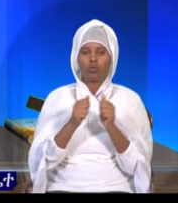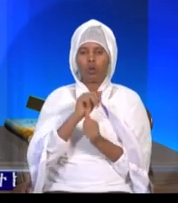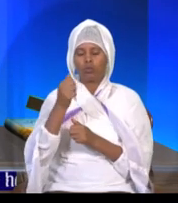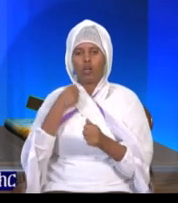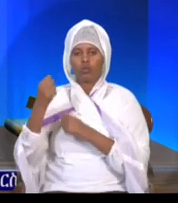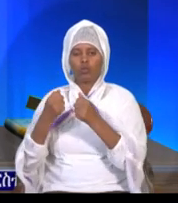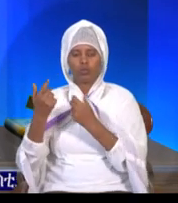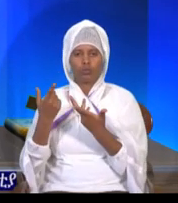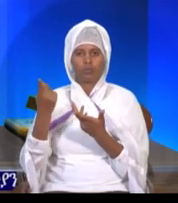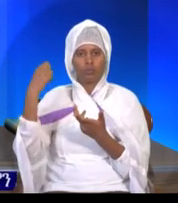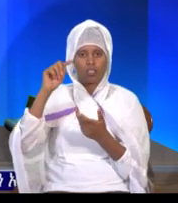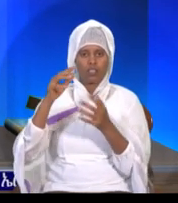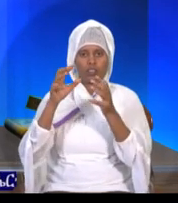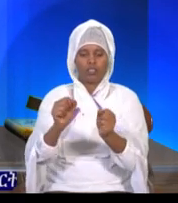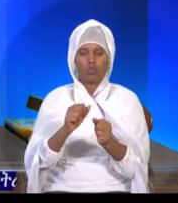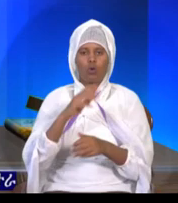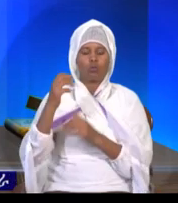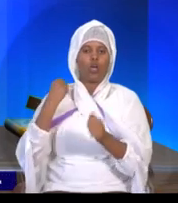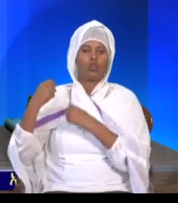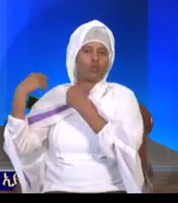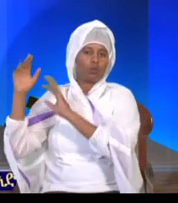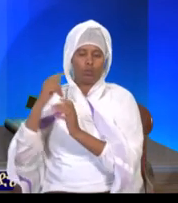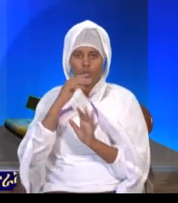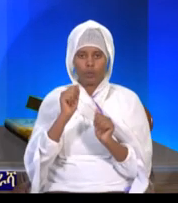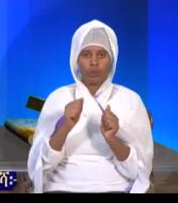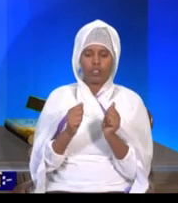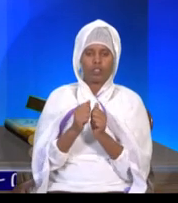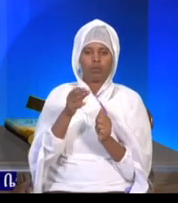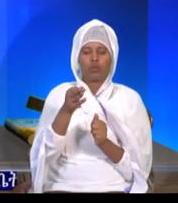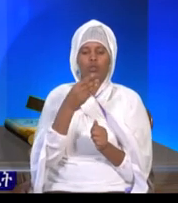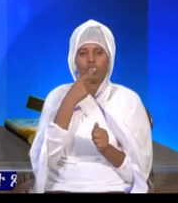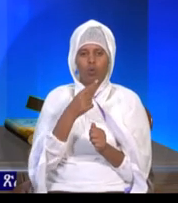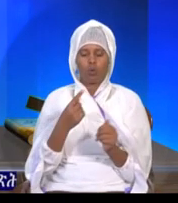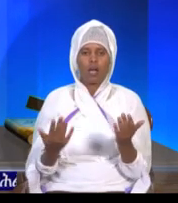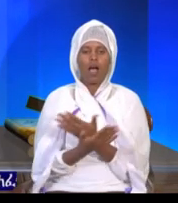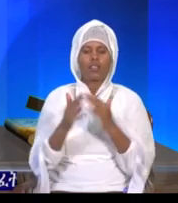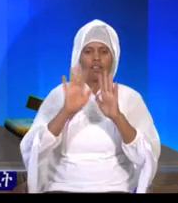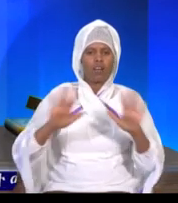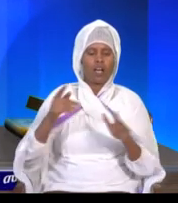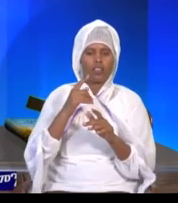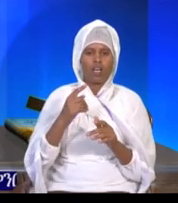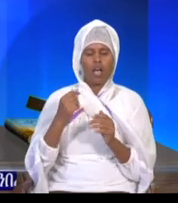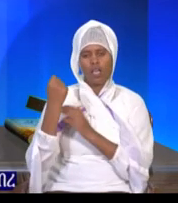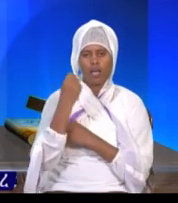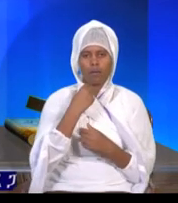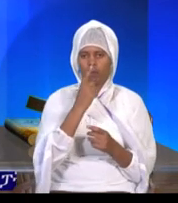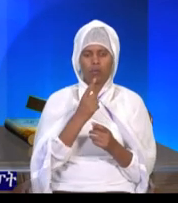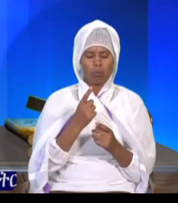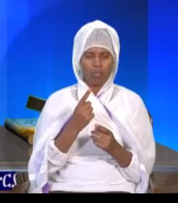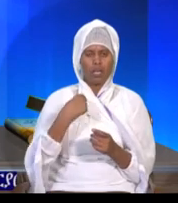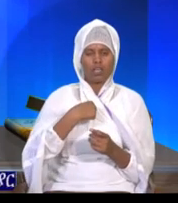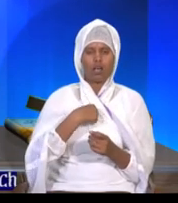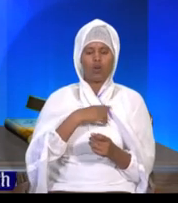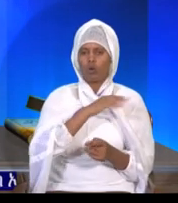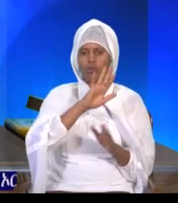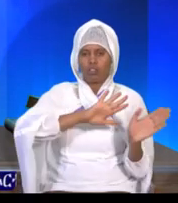ኢኹም ኣብ ዝበለሉ ጴጥሮስ በጃኸ ጎይታይ ከይንገድፈካ ሓይሊ ሃበና ይበለ እንታይ ደኣ ጎይታይ ኩሎም